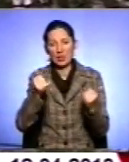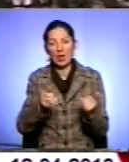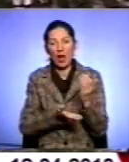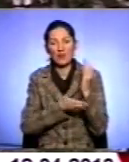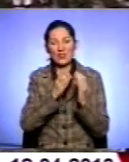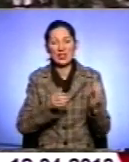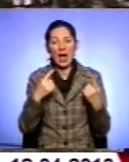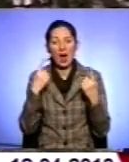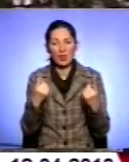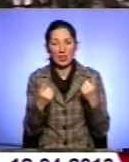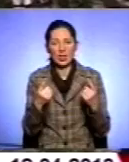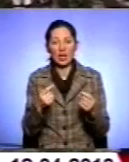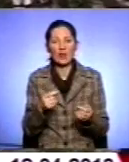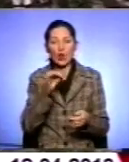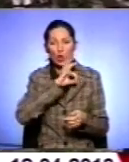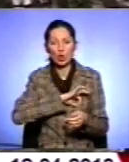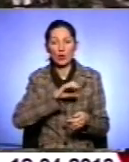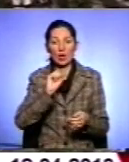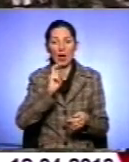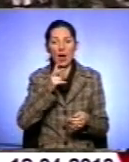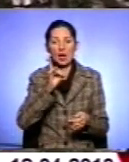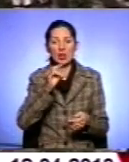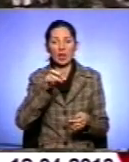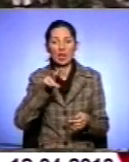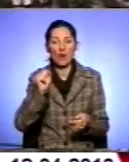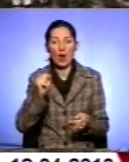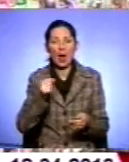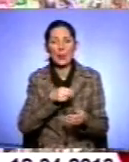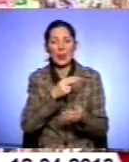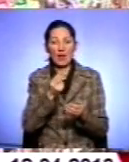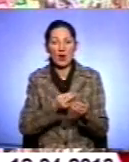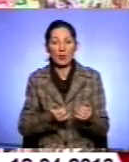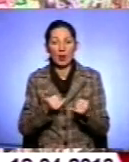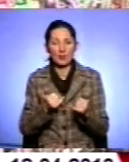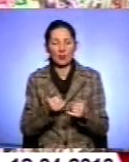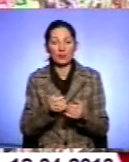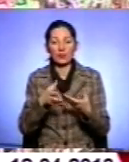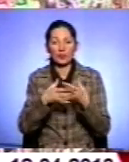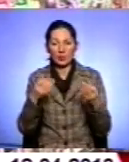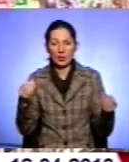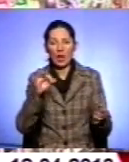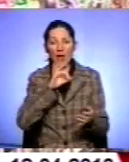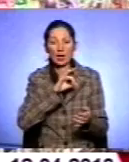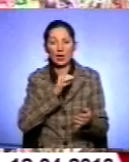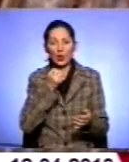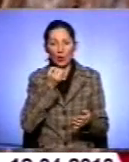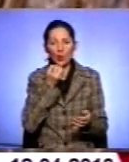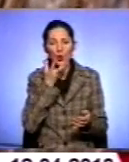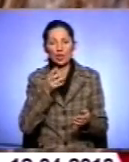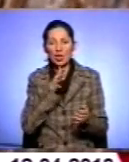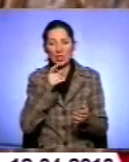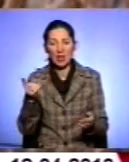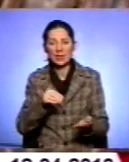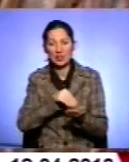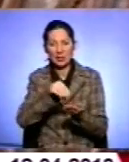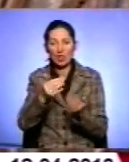промислових застосовують акрилову фарбу, таку для фасадних робіт. Весна – сприятливий час для висадки нових дерев. При покупці